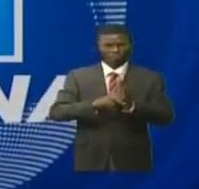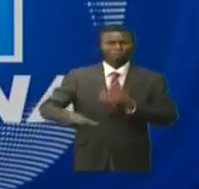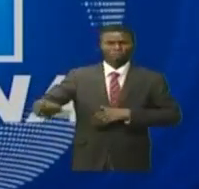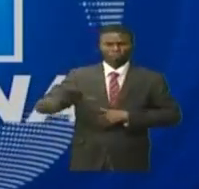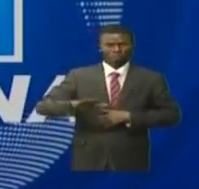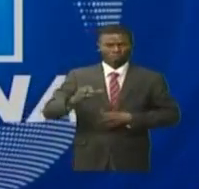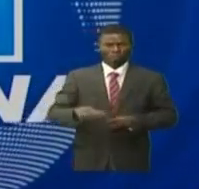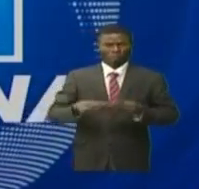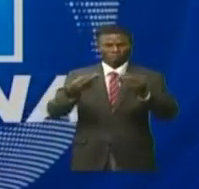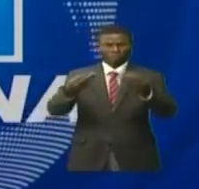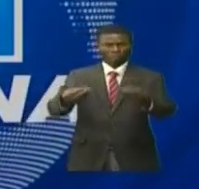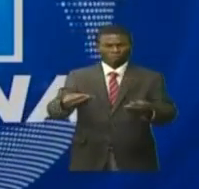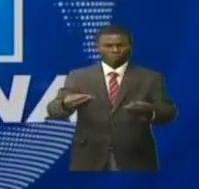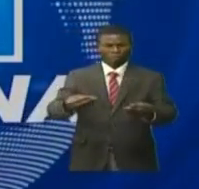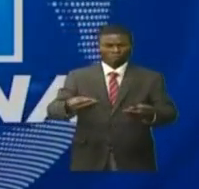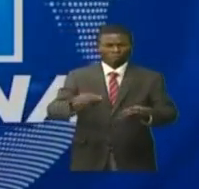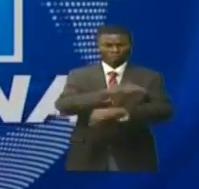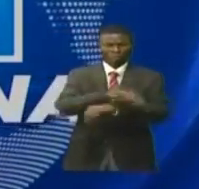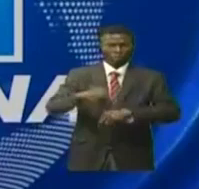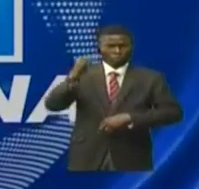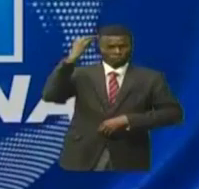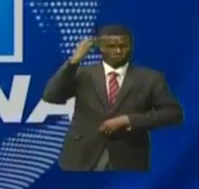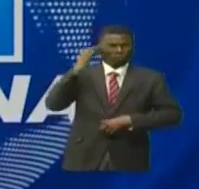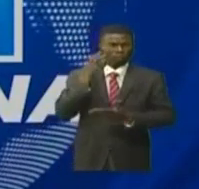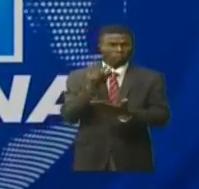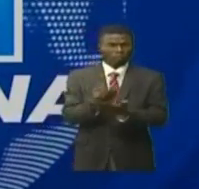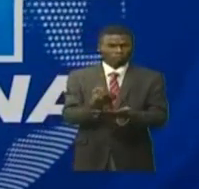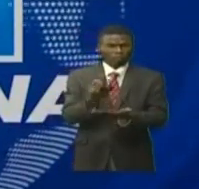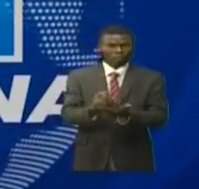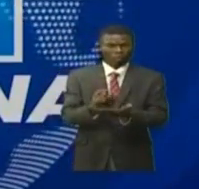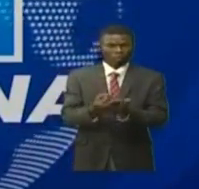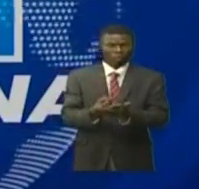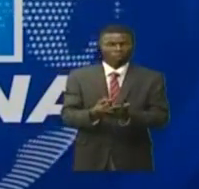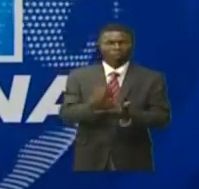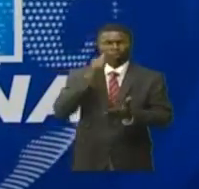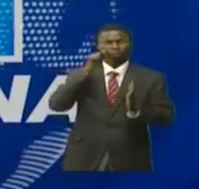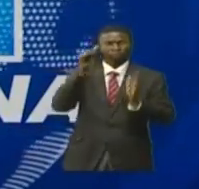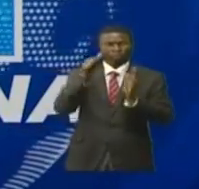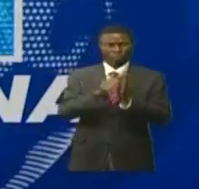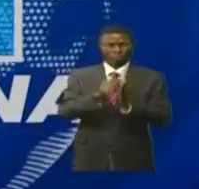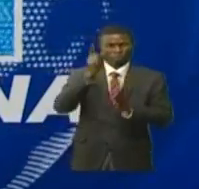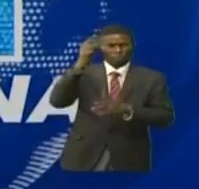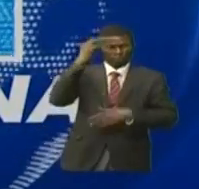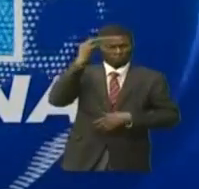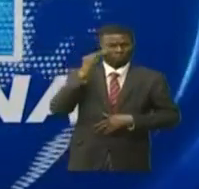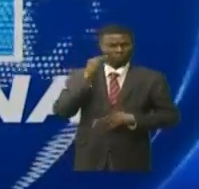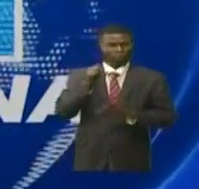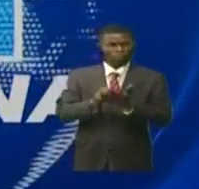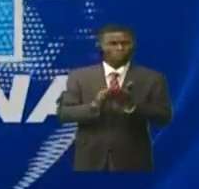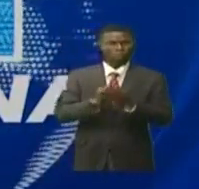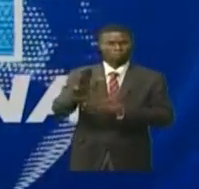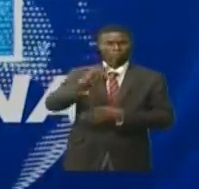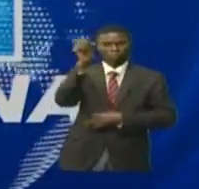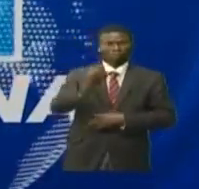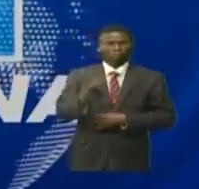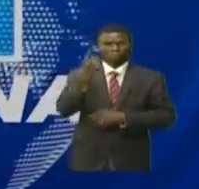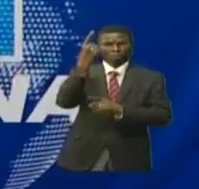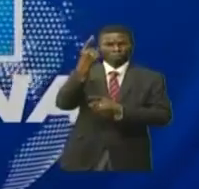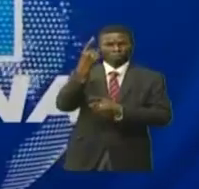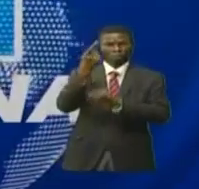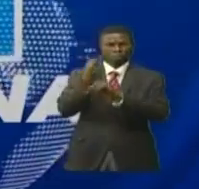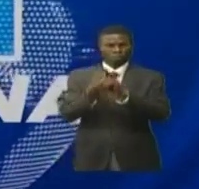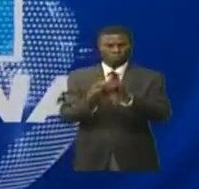a mis en place au sein du ministère des Finances c'est par décret du Premier ministre du 31 mars